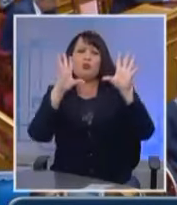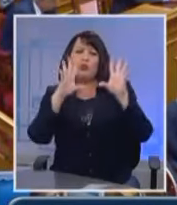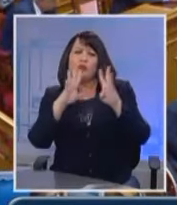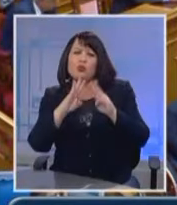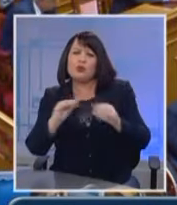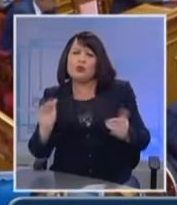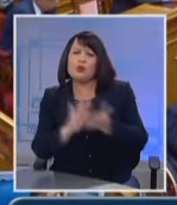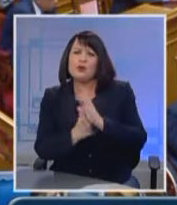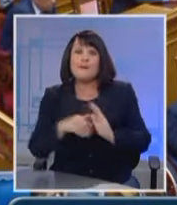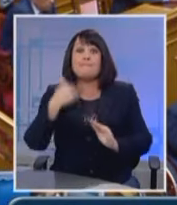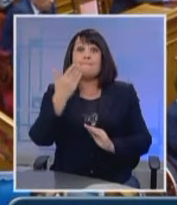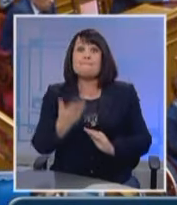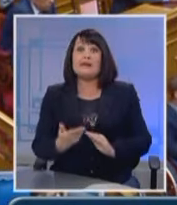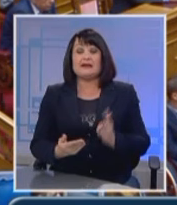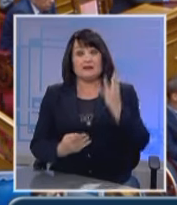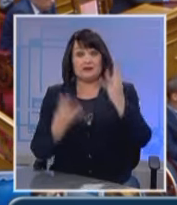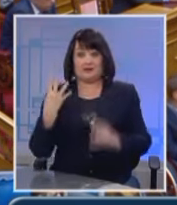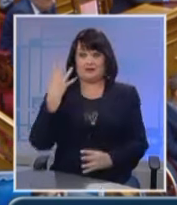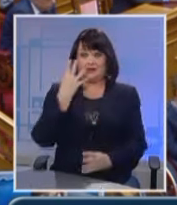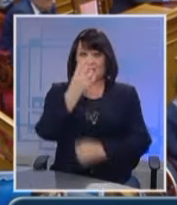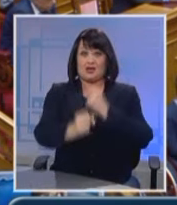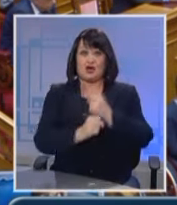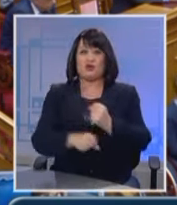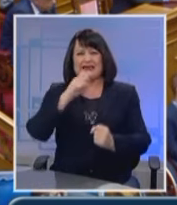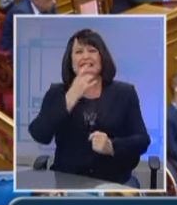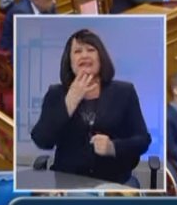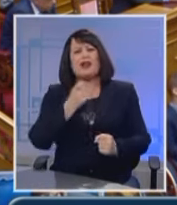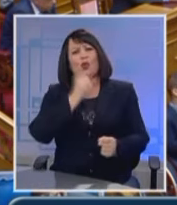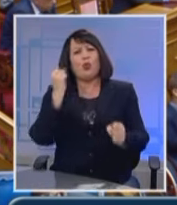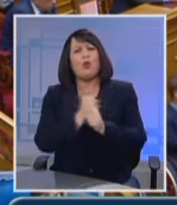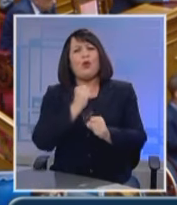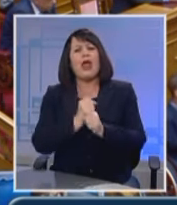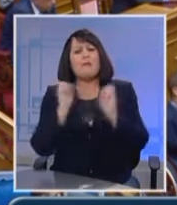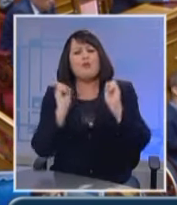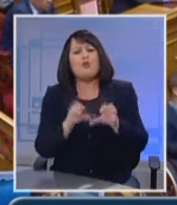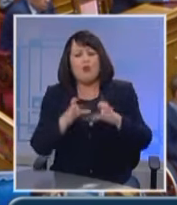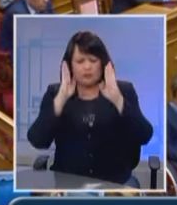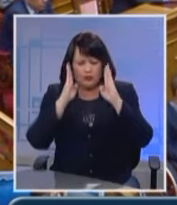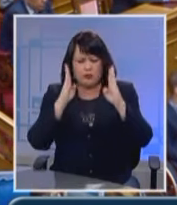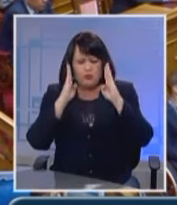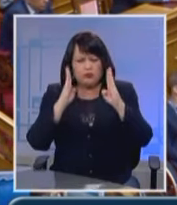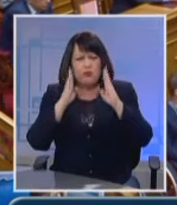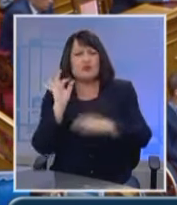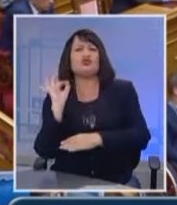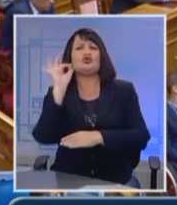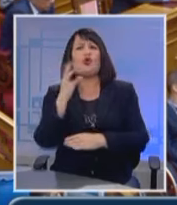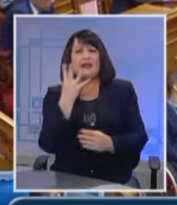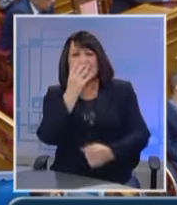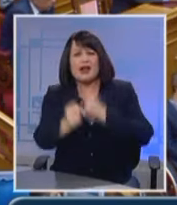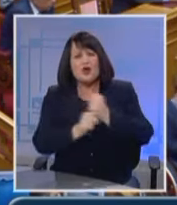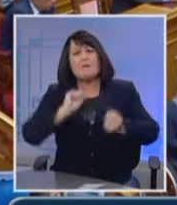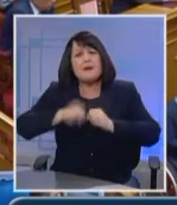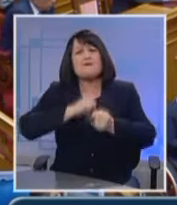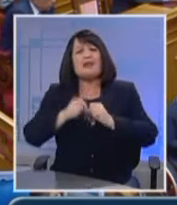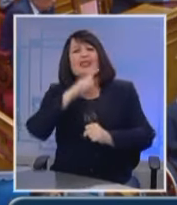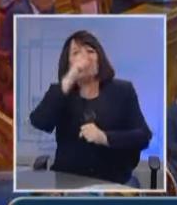θέλω να σας πω ότι υπάρχουν 4 χρόνια σκληρής δουλειάς, προπόνησης, αφοσίωσης, κάτω από δύσκολες